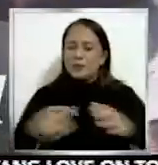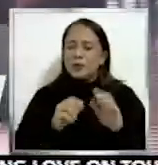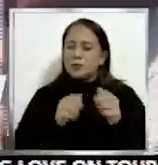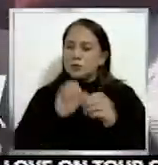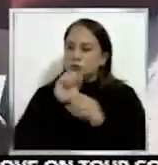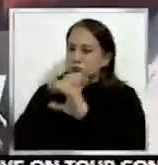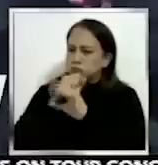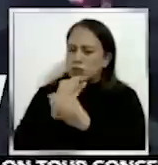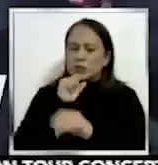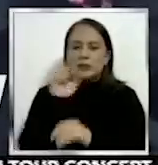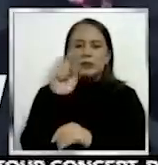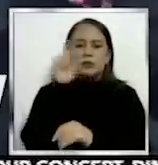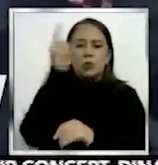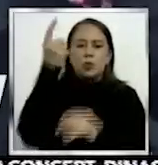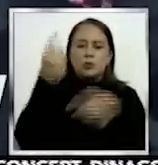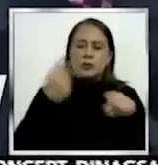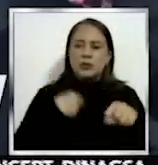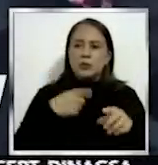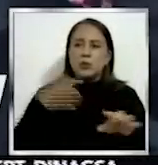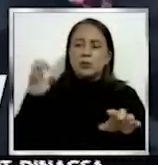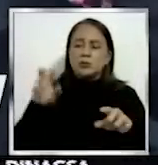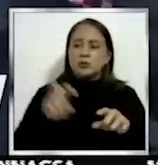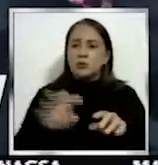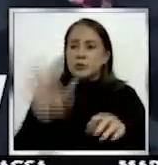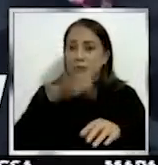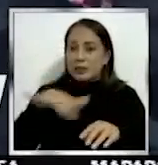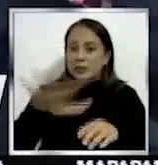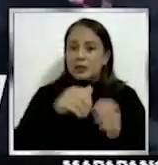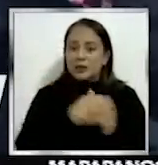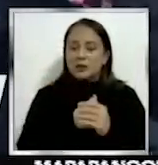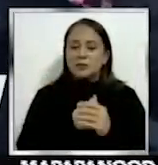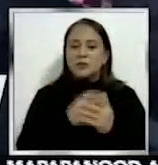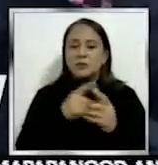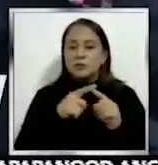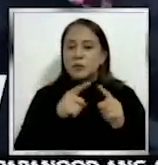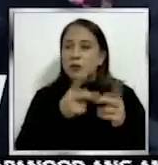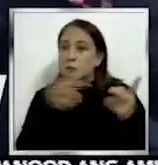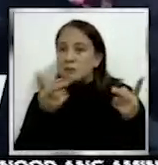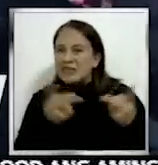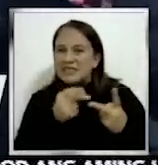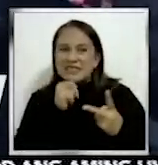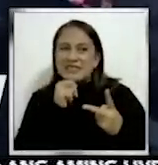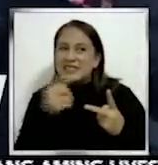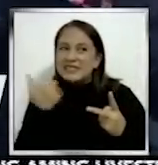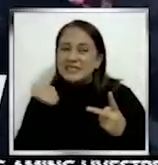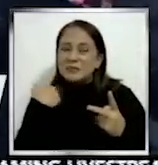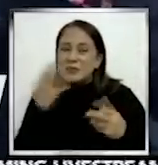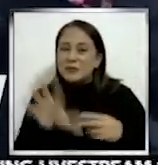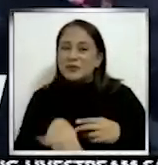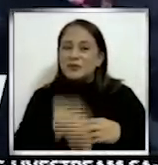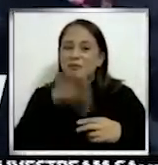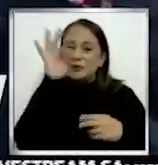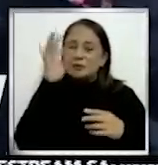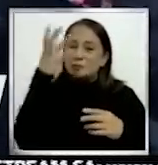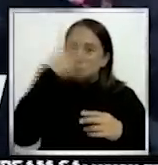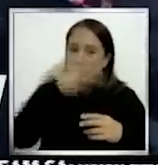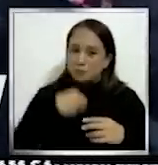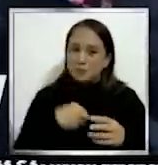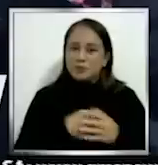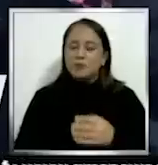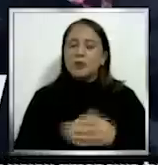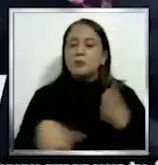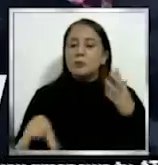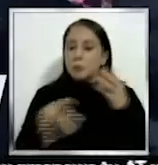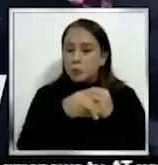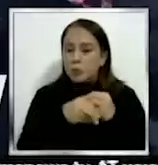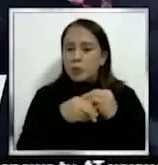dati ng tourist spots kundi maging sa mga lugar na hindi pa masyadong nadidiskubri ang ganda. Magdaragdag din daw ng